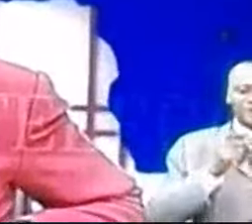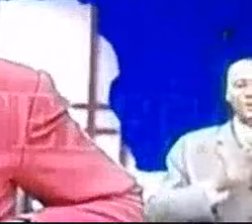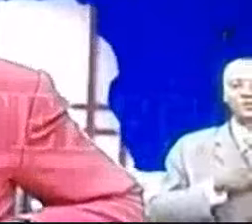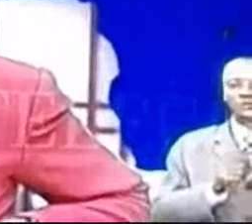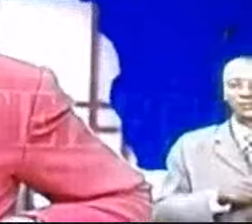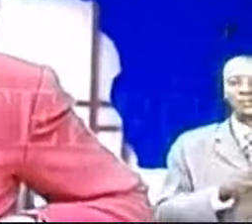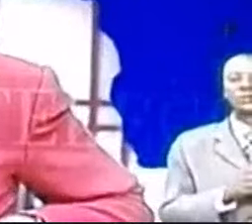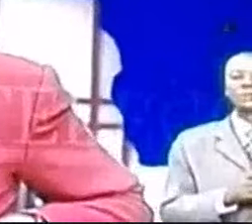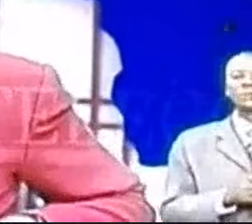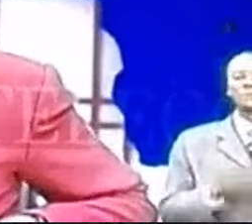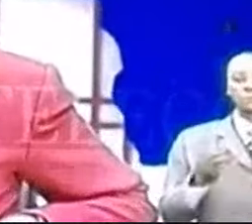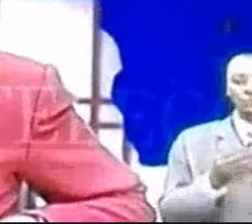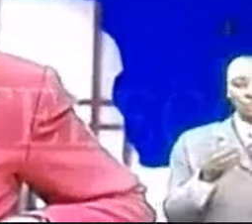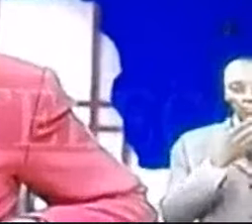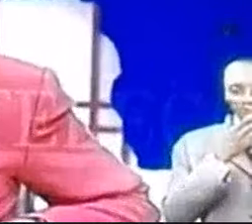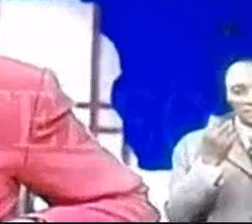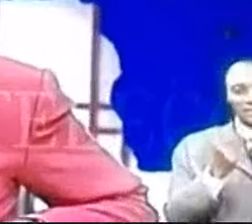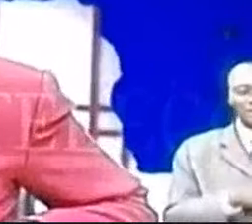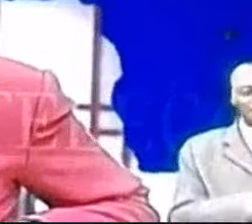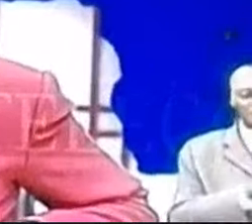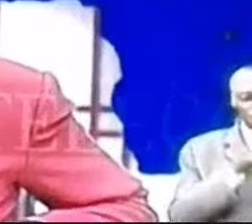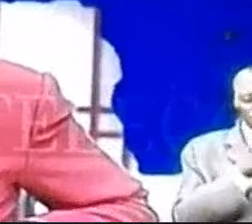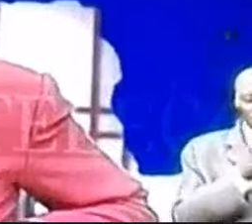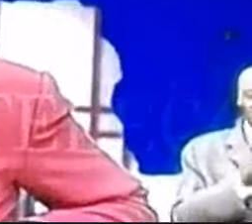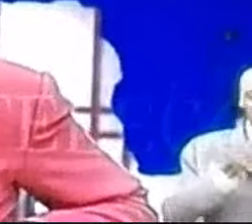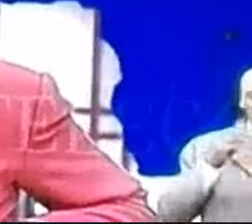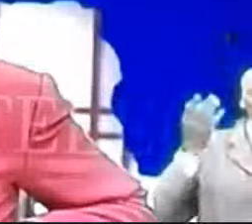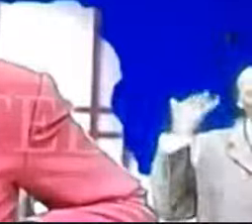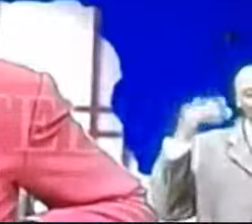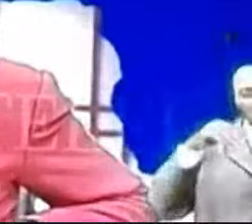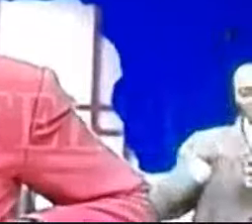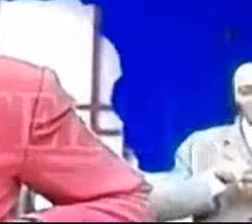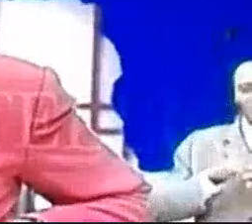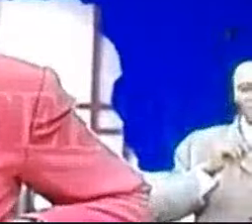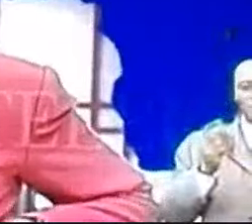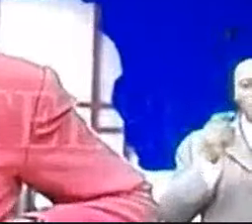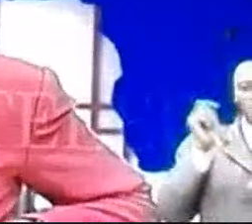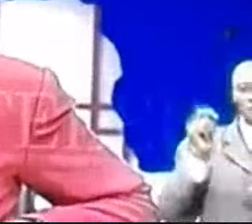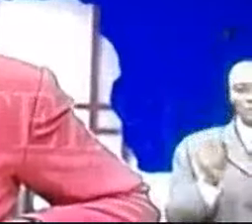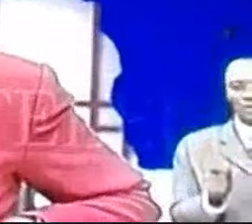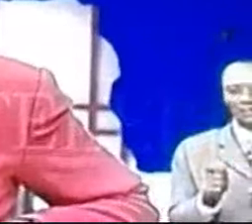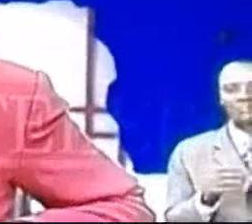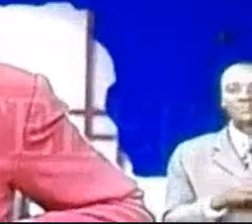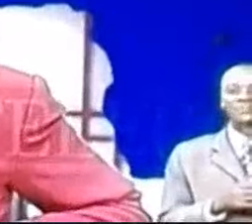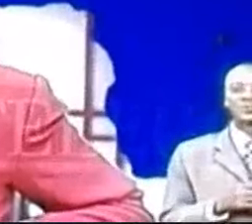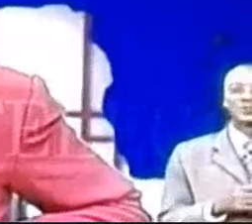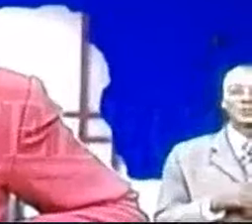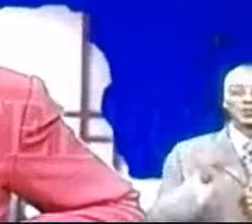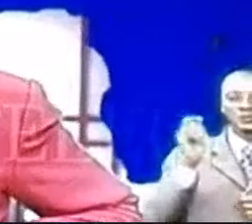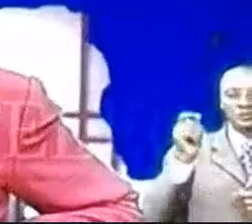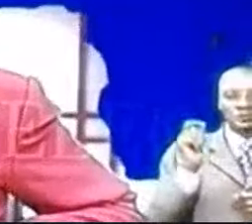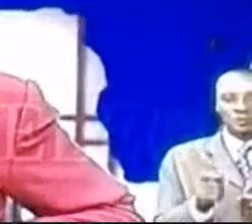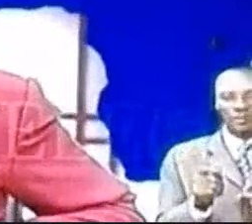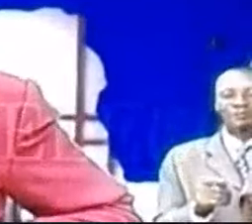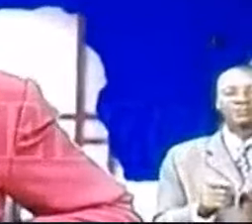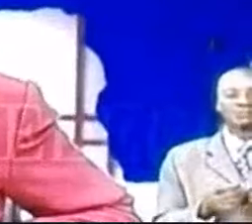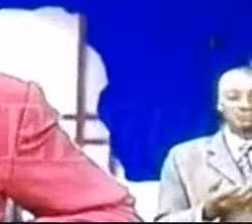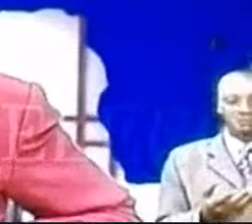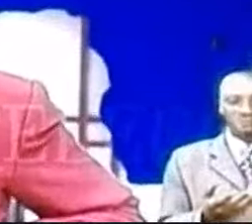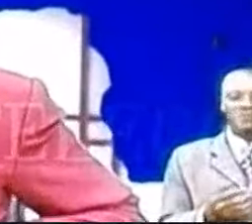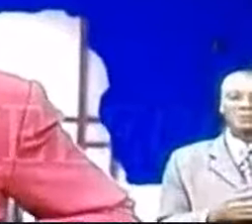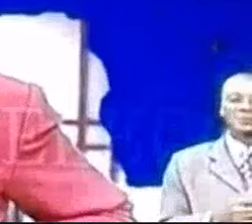de défense de la République démocratique du Congo, d'où il a été la guerre du Mont Envoyé,